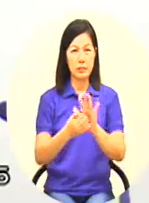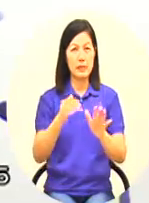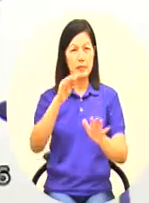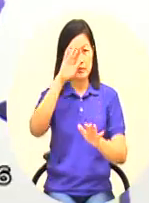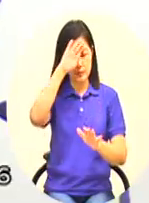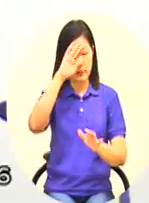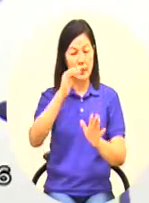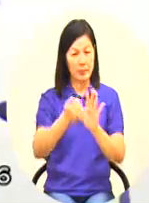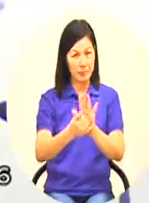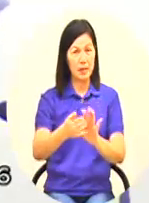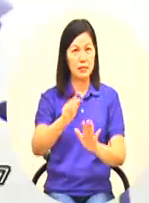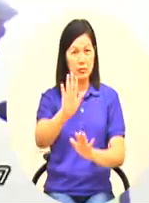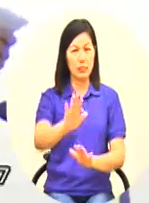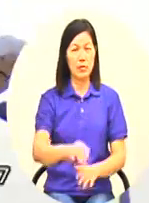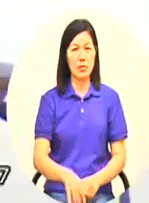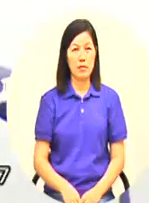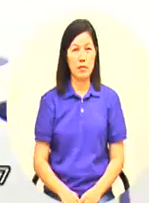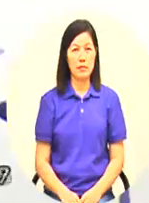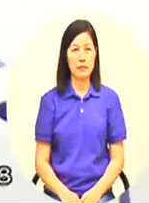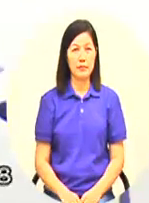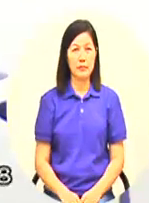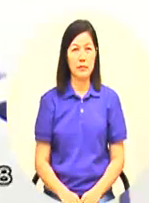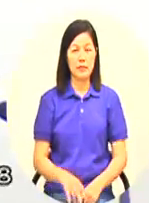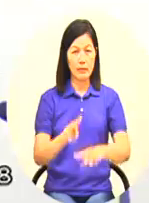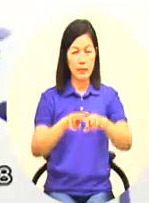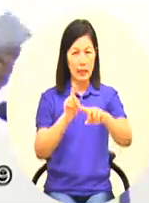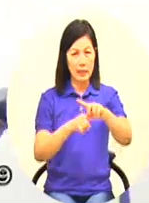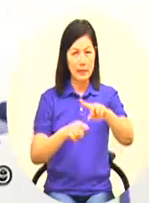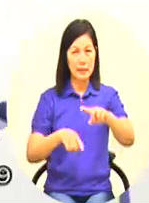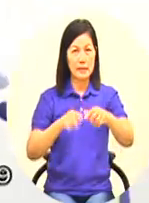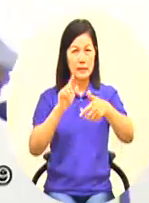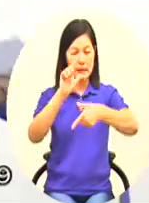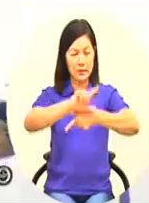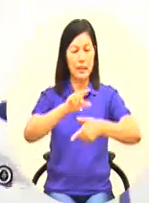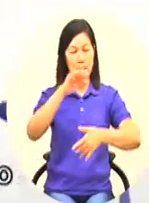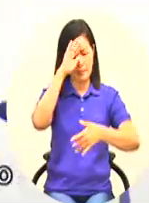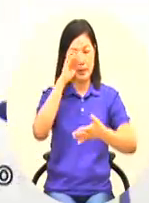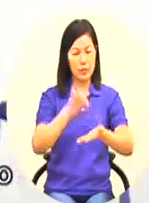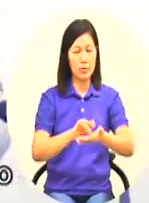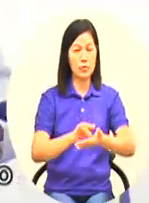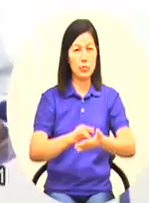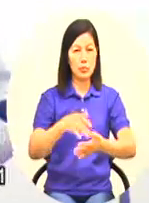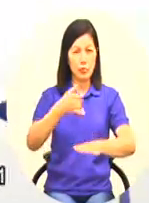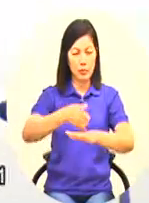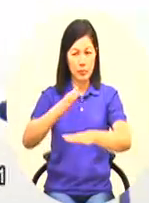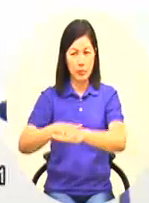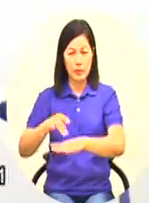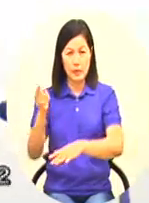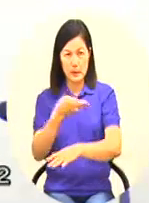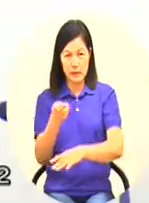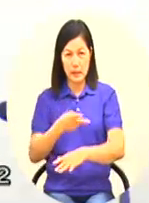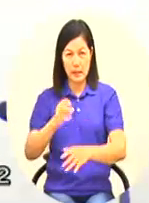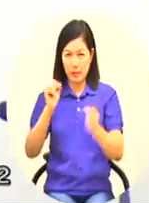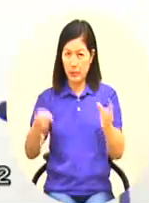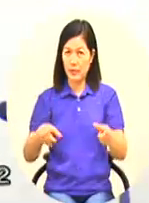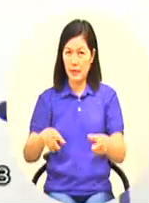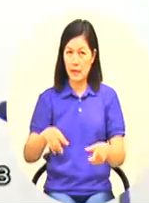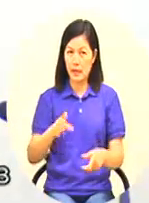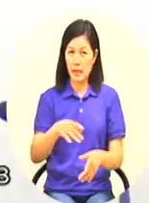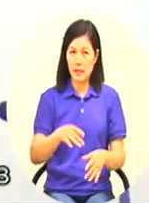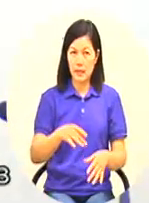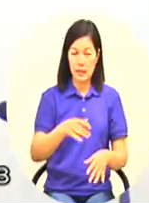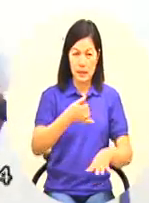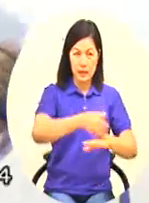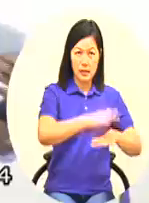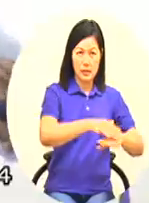啊，这种卡兹病毒、黄病毒，它跟登革热不同的地方是，登革热如果得到的话，它可能会出疹